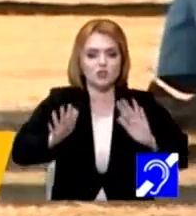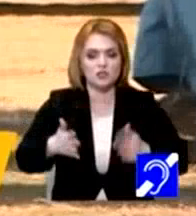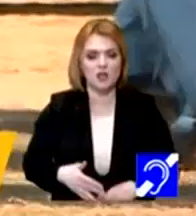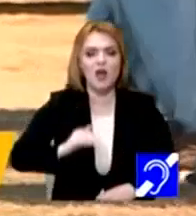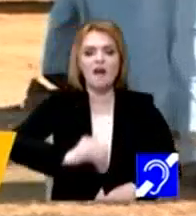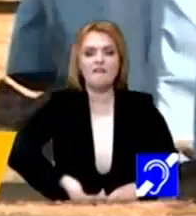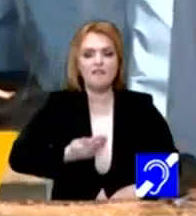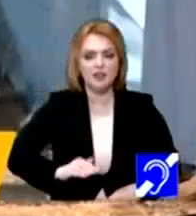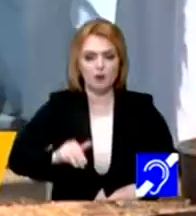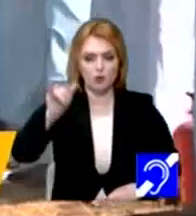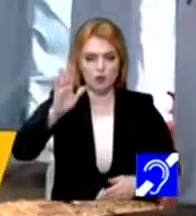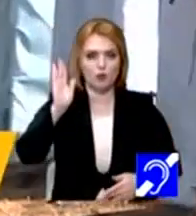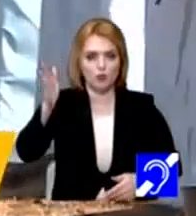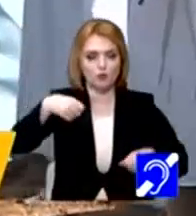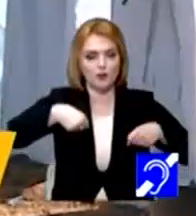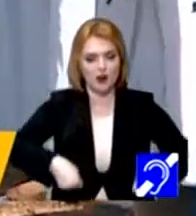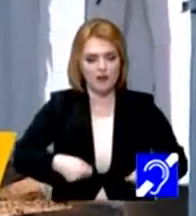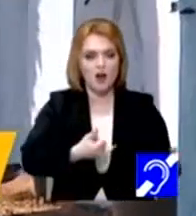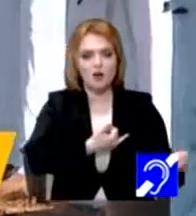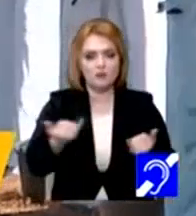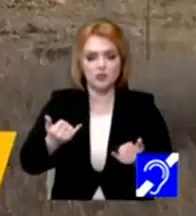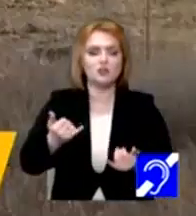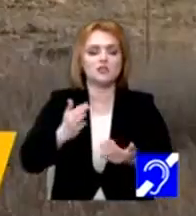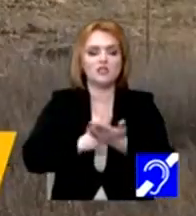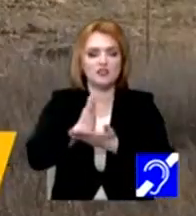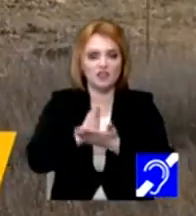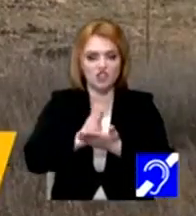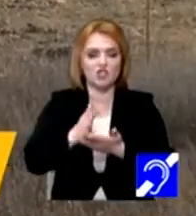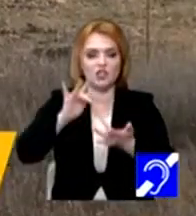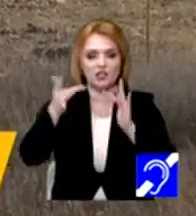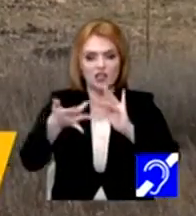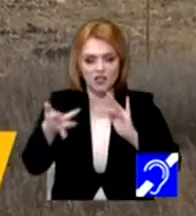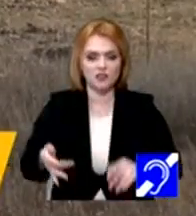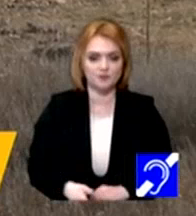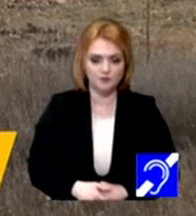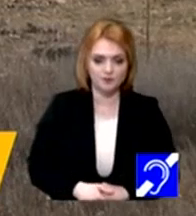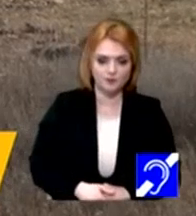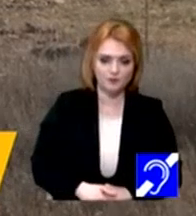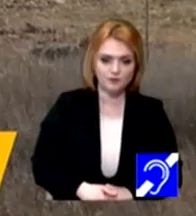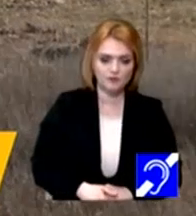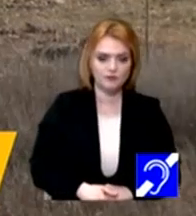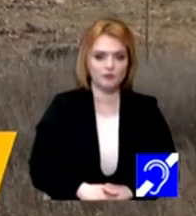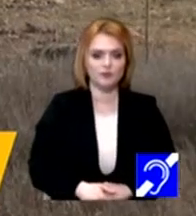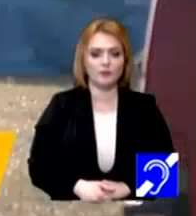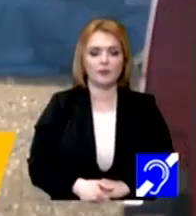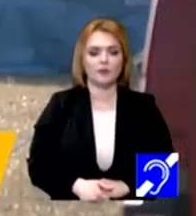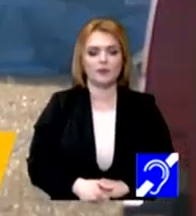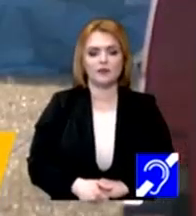Compania va avea dreptul de a presta servicii de internet prin derogarea de la procedura ordinară de acreditare.